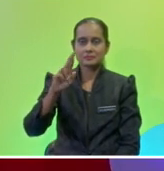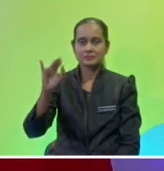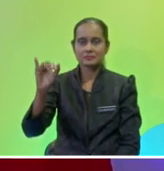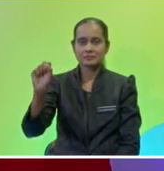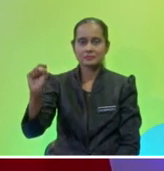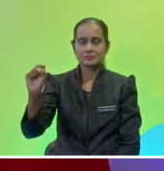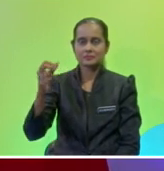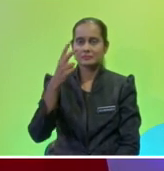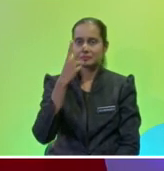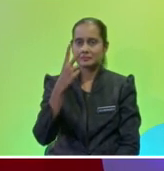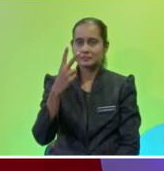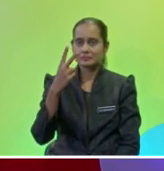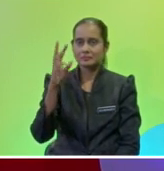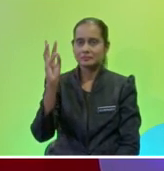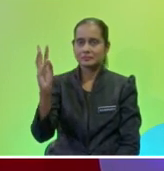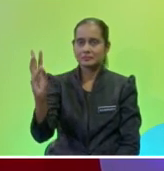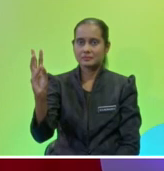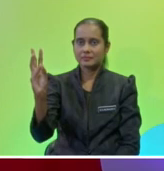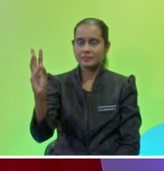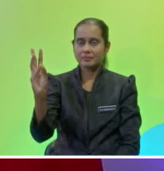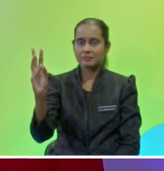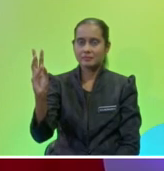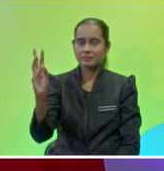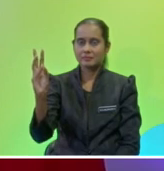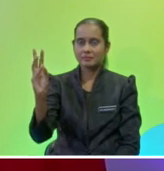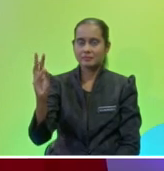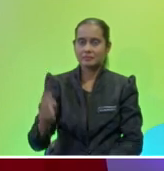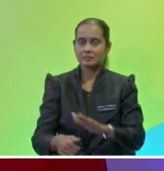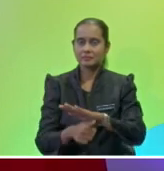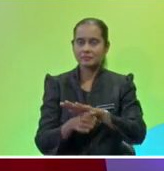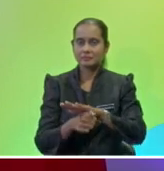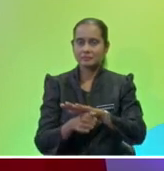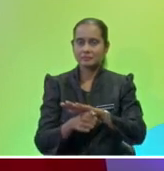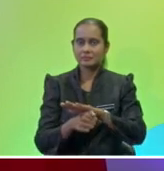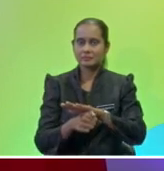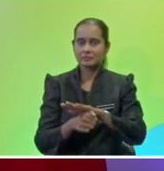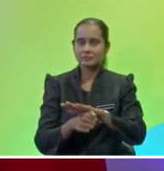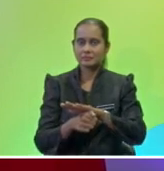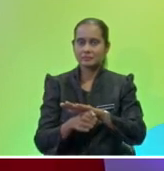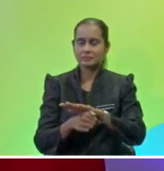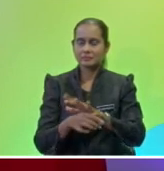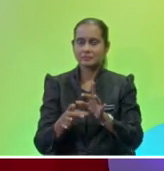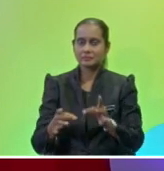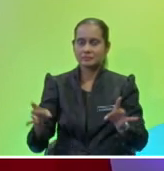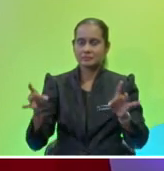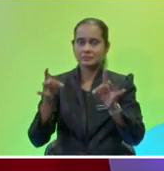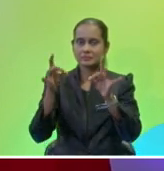nampak enam Eko siput di pasurungan ibunya